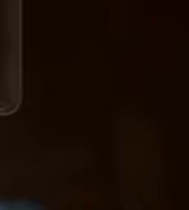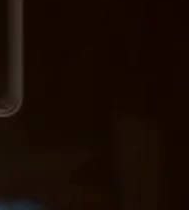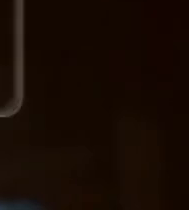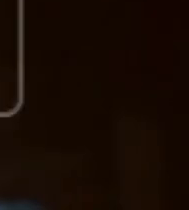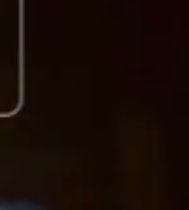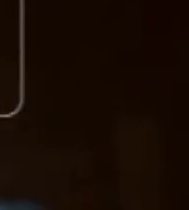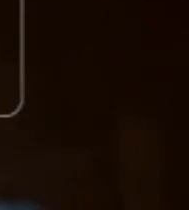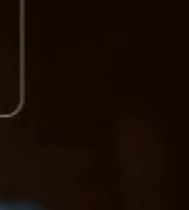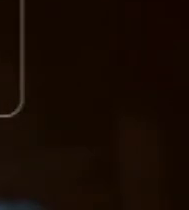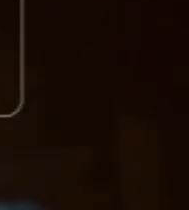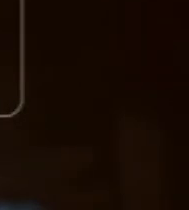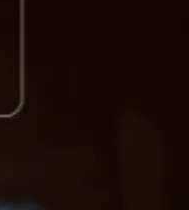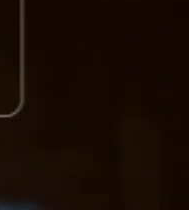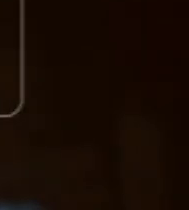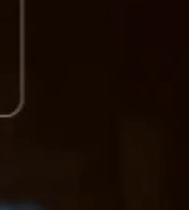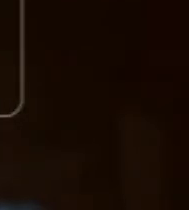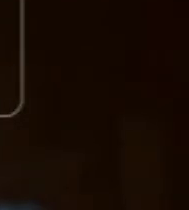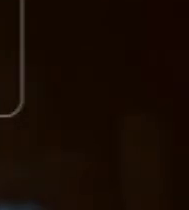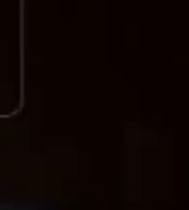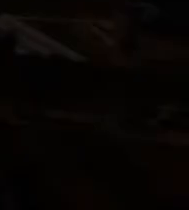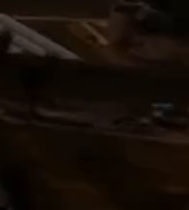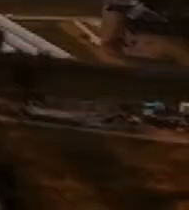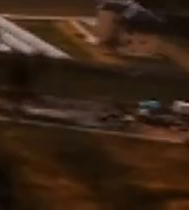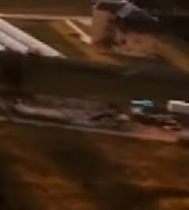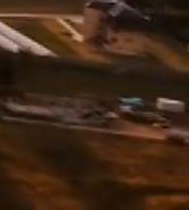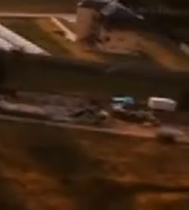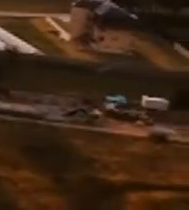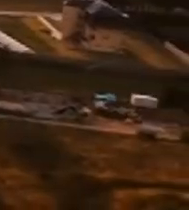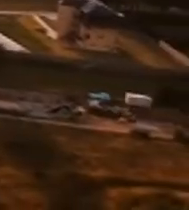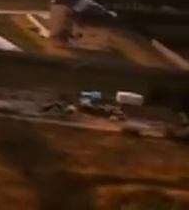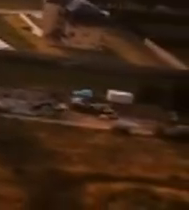ჩვენ ვცოცხლობთ საქართველოს პირველ არხზე.